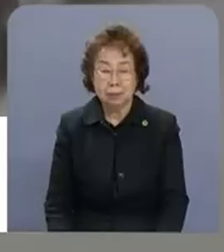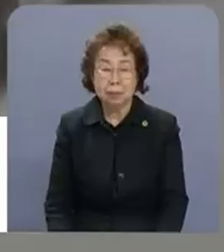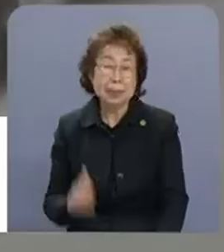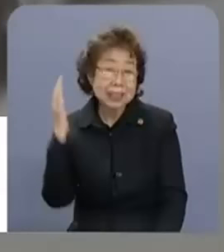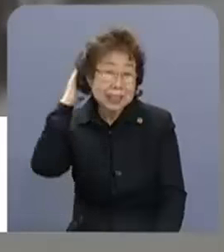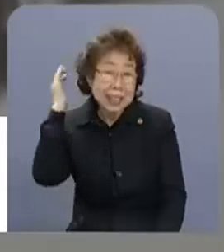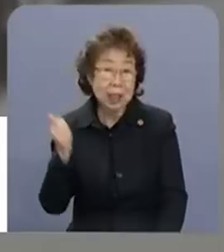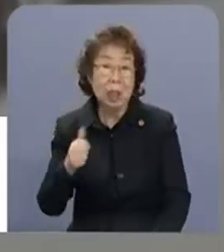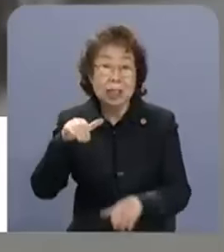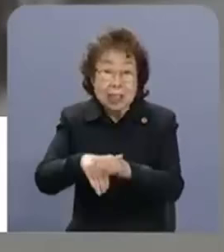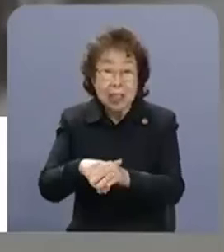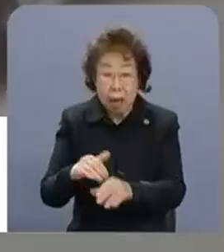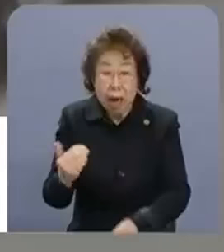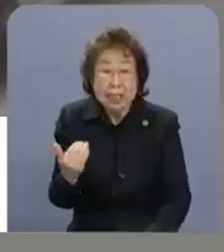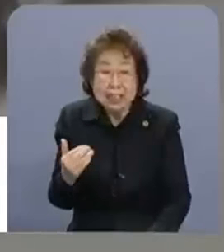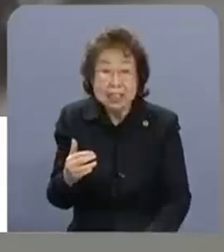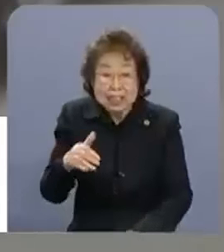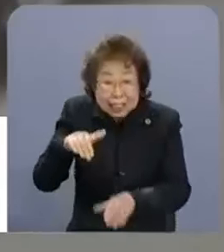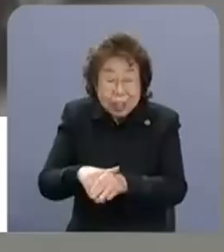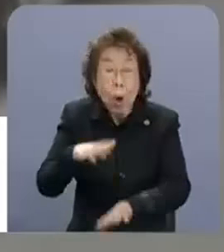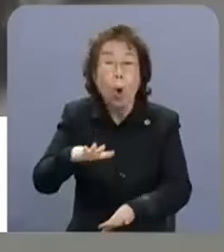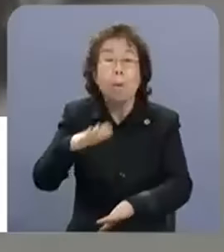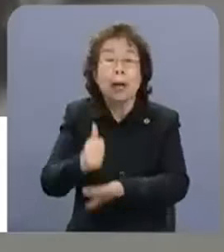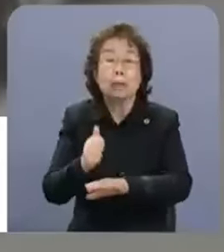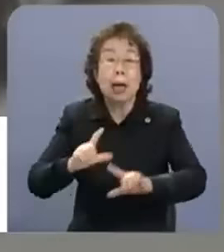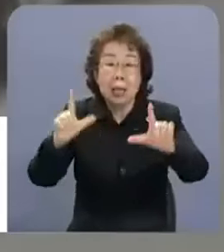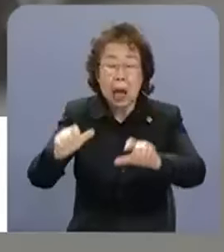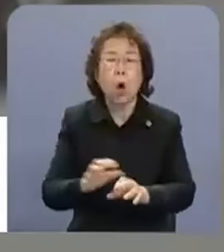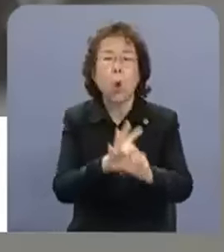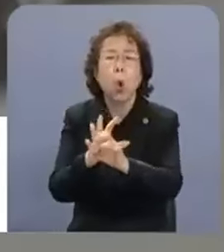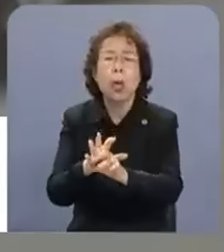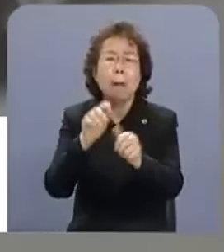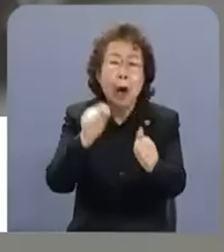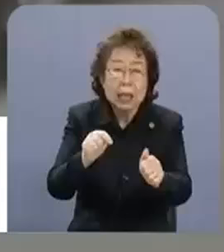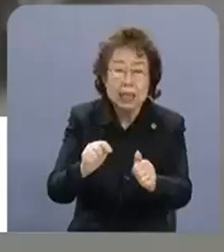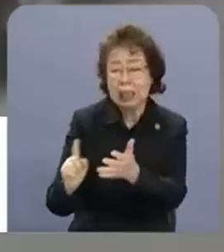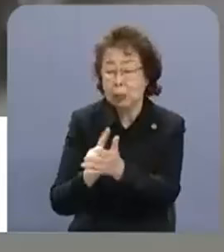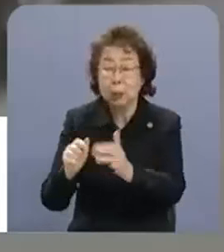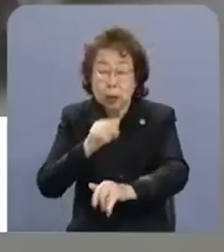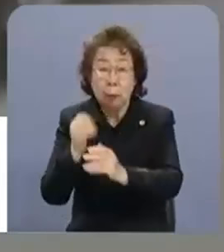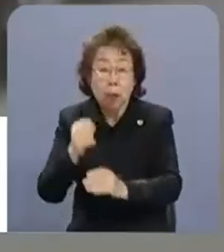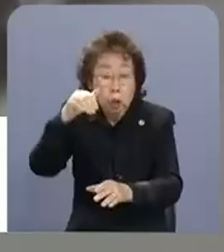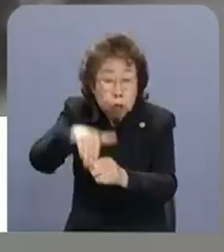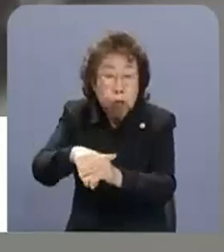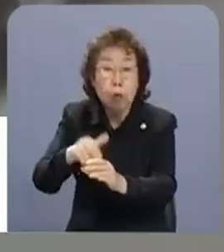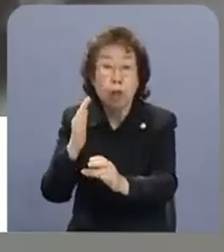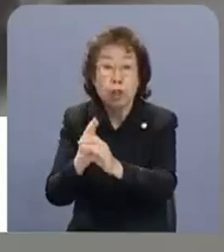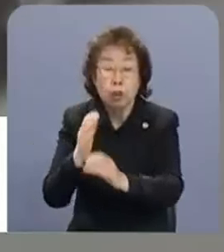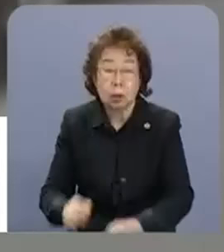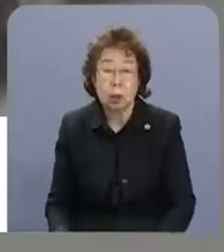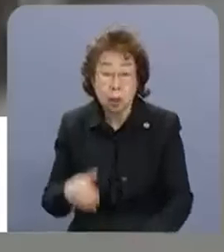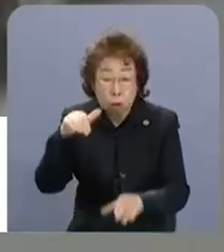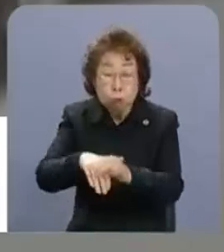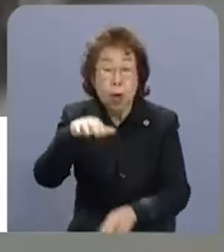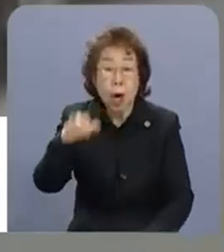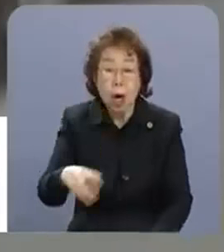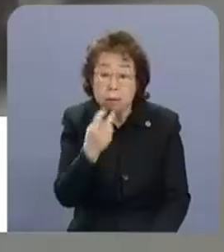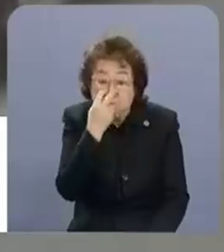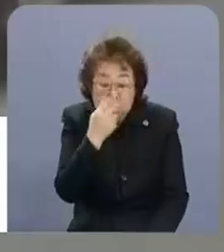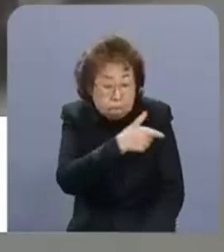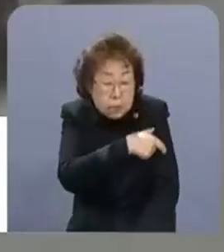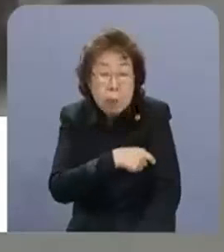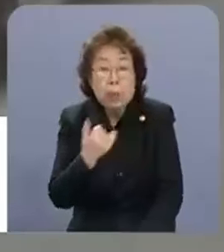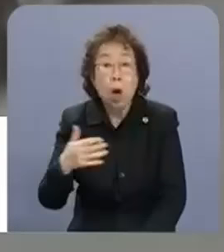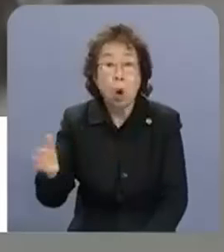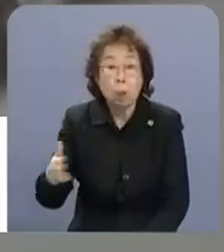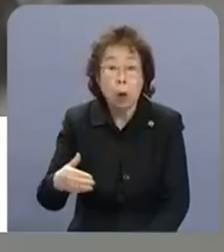대통령 선거 사전투표 마지막 날인 오늘 코로나19 확진자와 접촉자도 투표를 진행했는데요. 투표장 내에 참관인도 없을 뿐